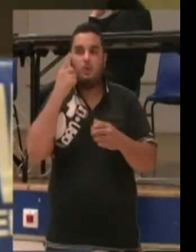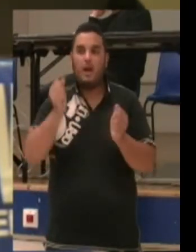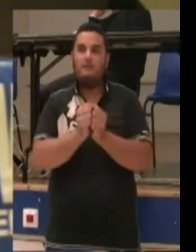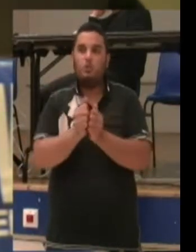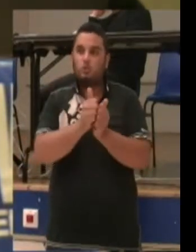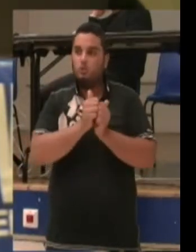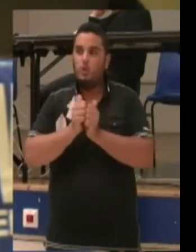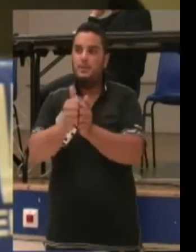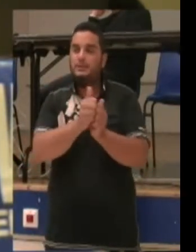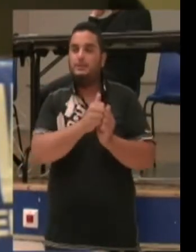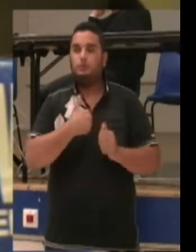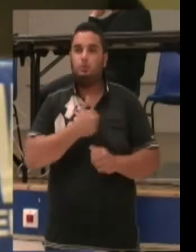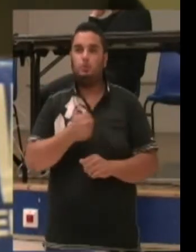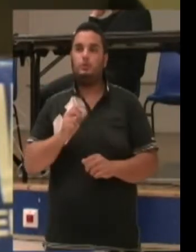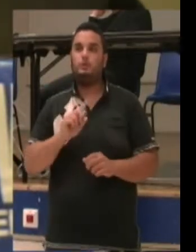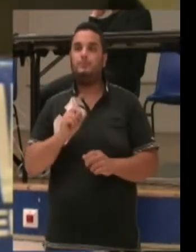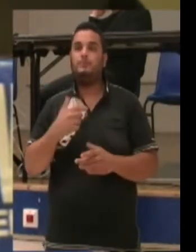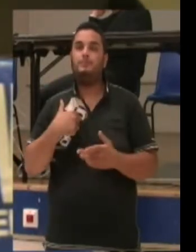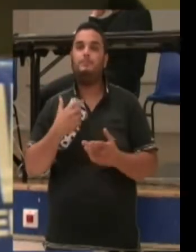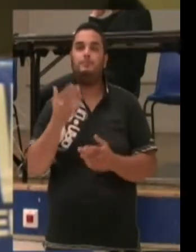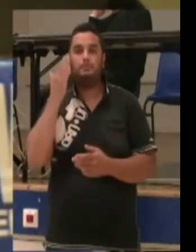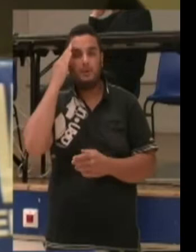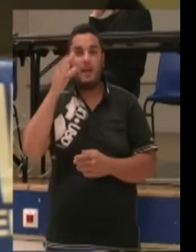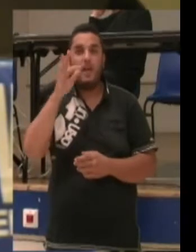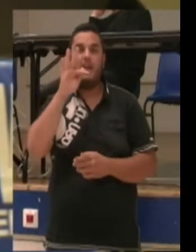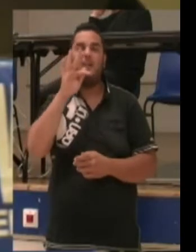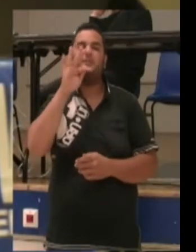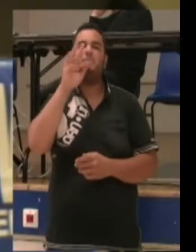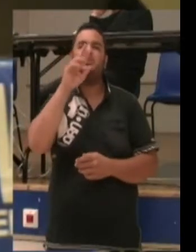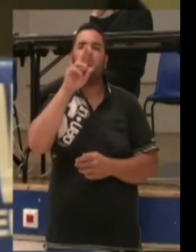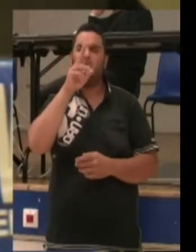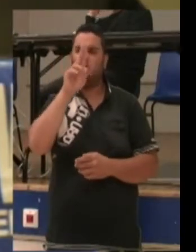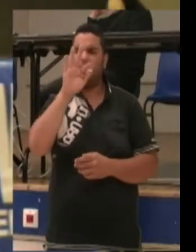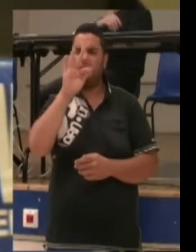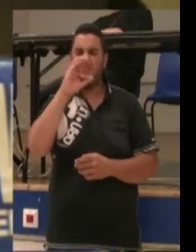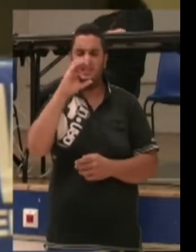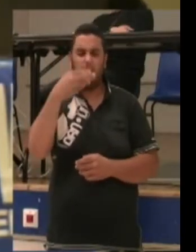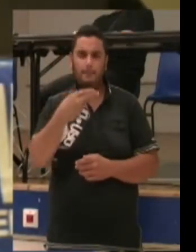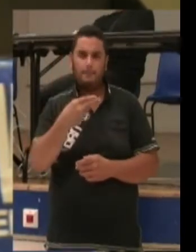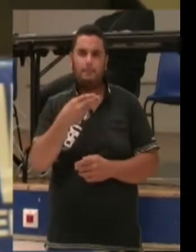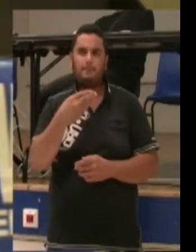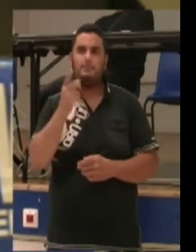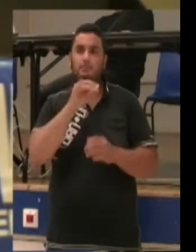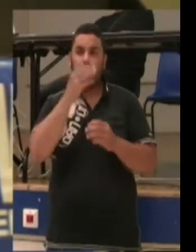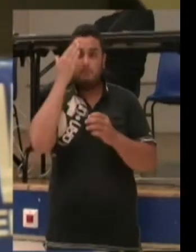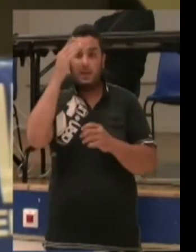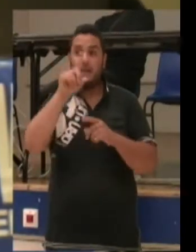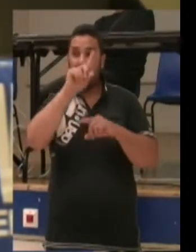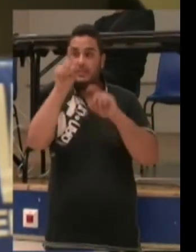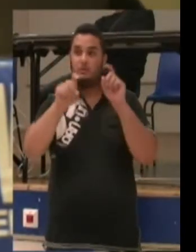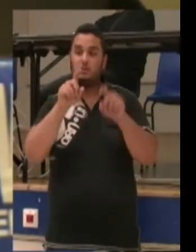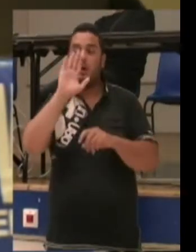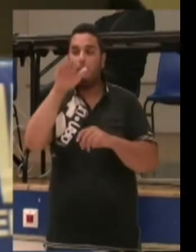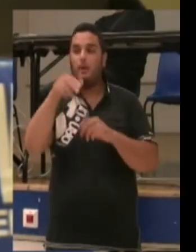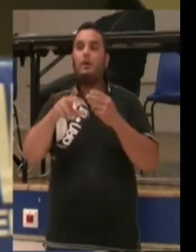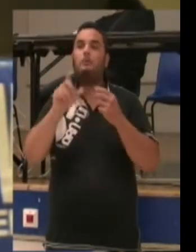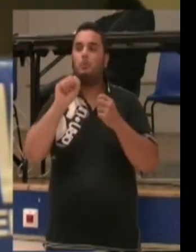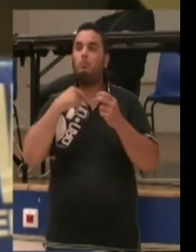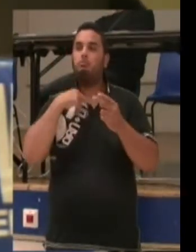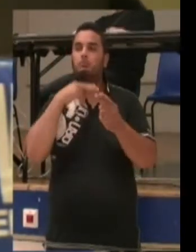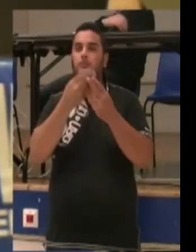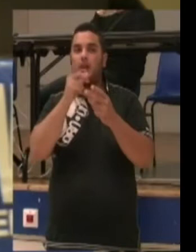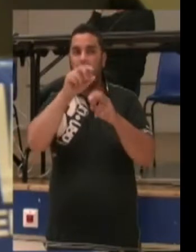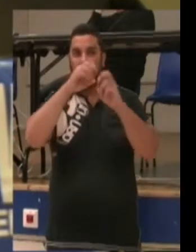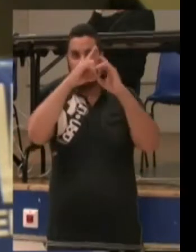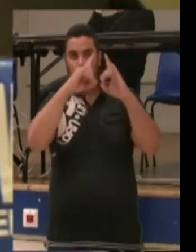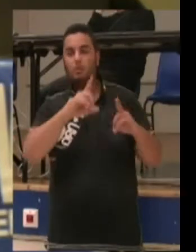tous ces éléments. Voilà, donc n'hésitez pas à rejoindre l'UFCM. Et si vous avez des questions, n'hésitez pas, donc on sera à notre stand